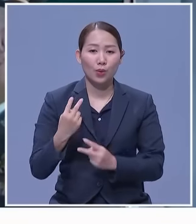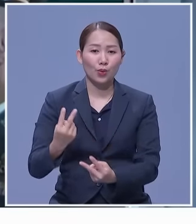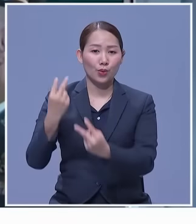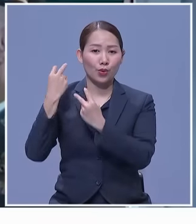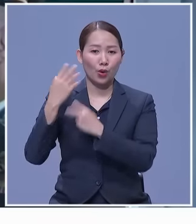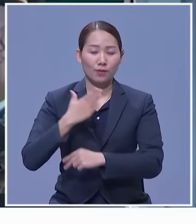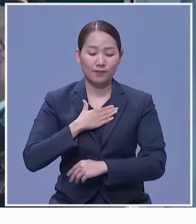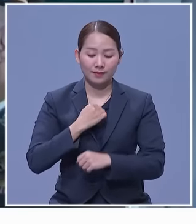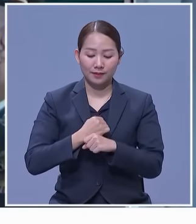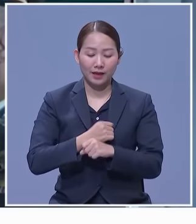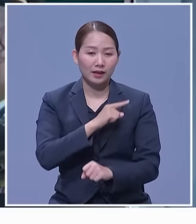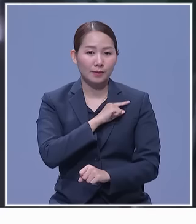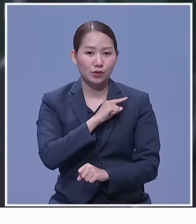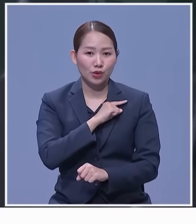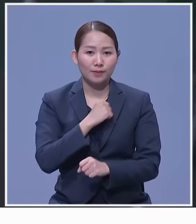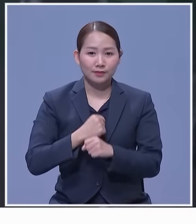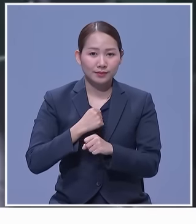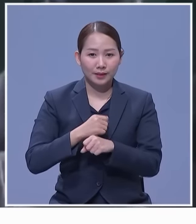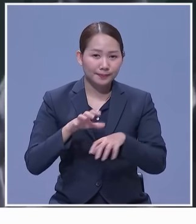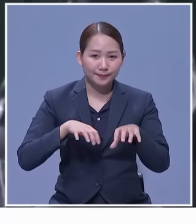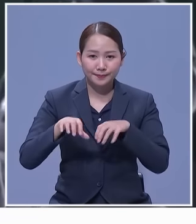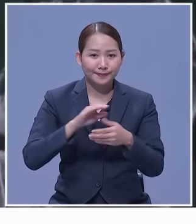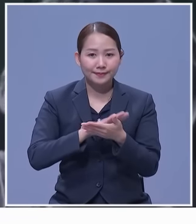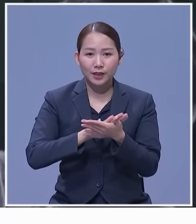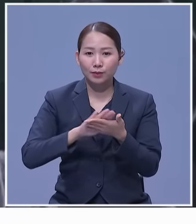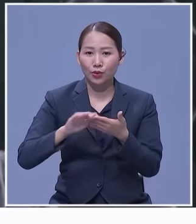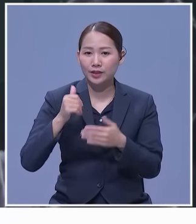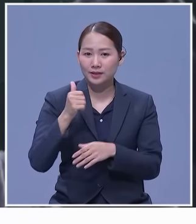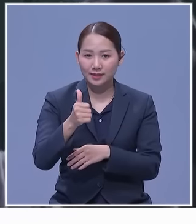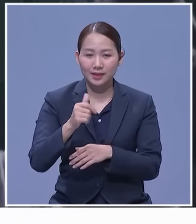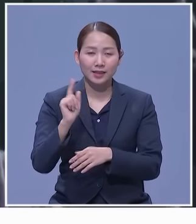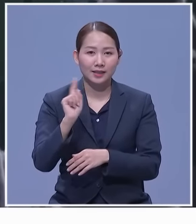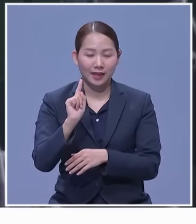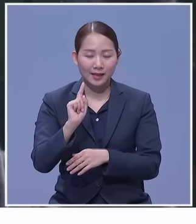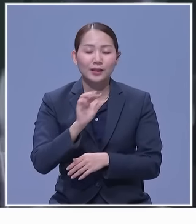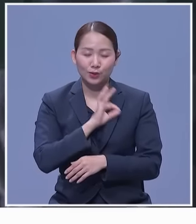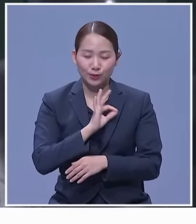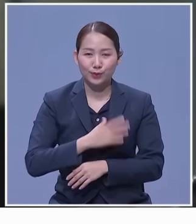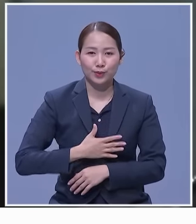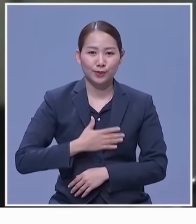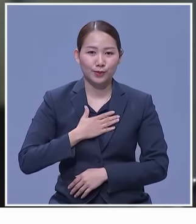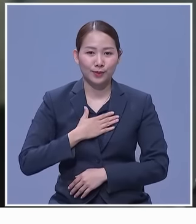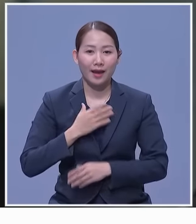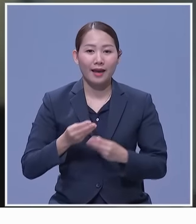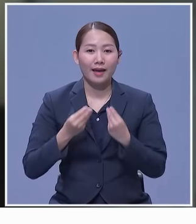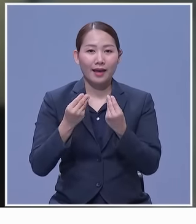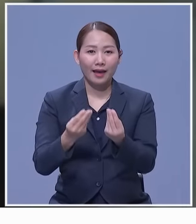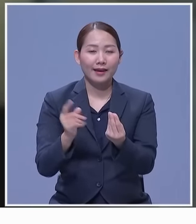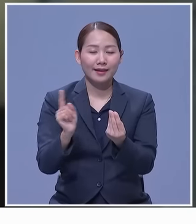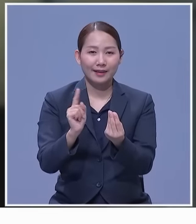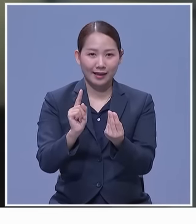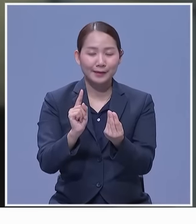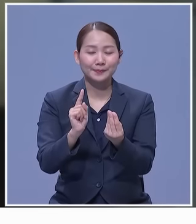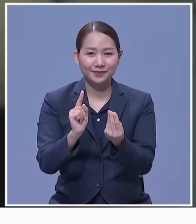ราบรื่นถือว่าเป็นเรื่องที่น่าปลาบปลื้มยินดีอย่างยิ่งขอให้ท่านใช้ชีวิตในวัยเกษียณอย่างมีคุณภาพมีศักดิ์ศ